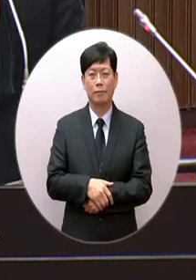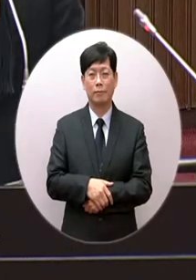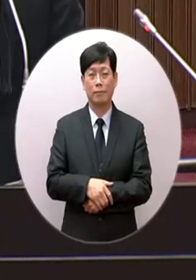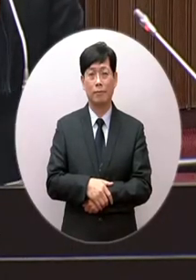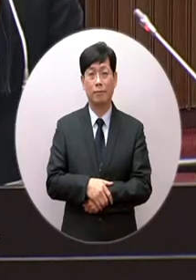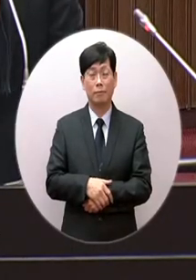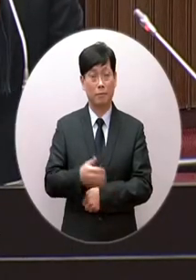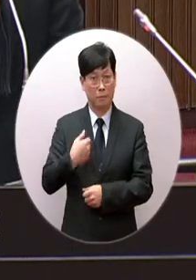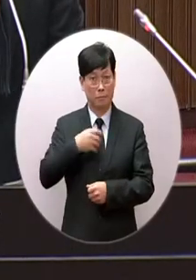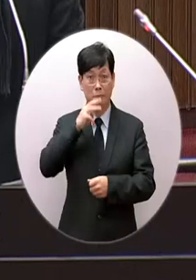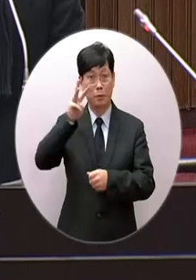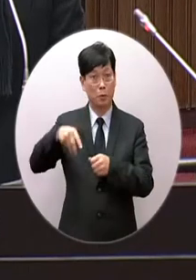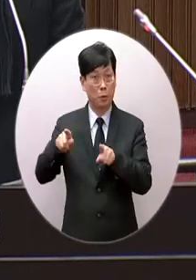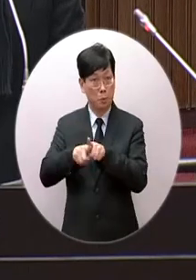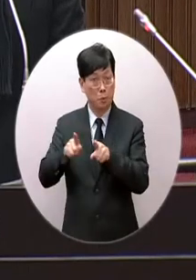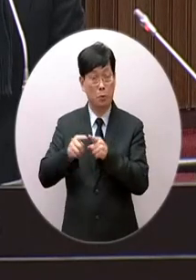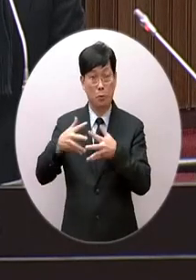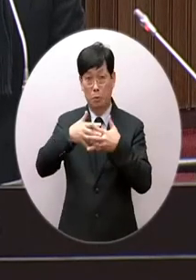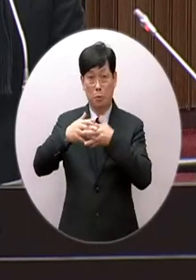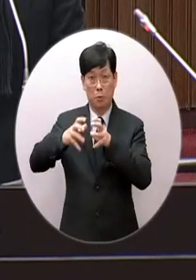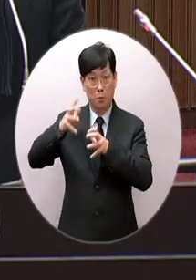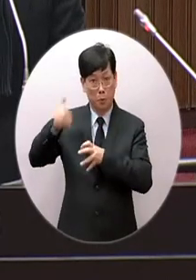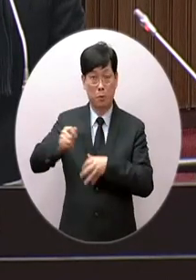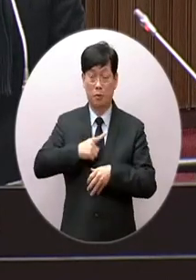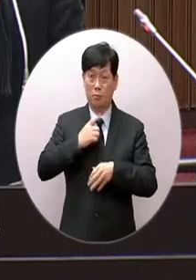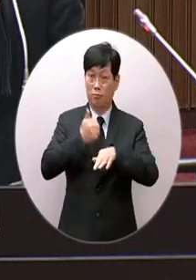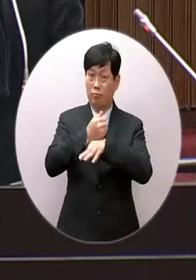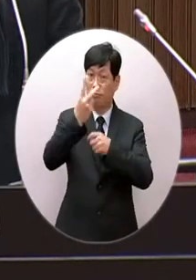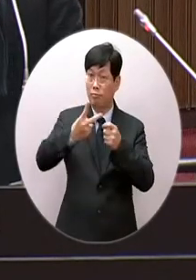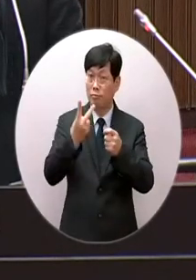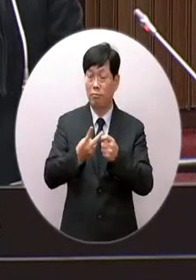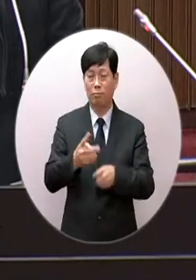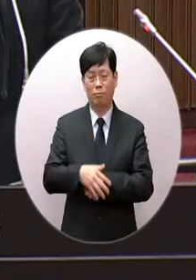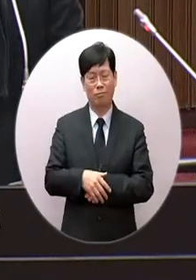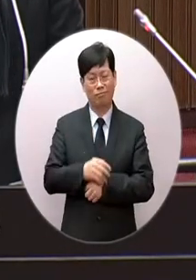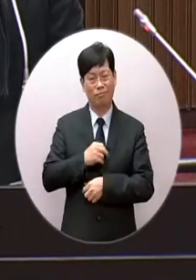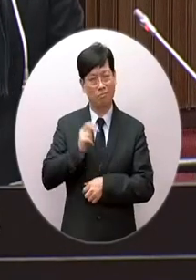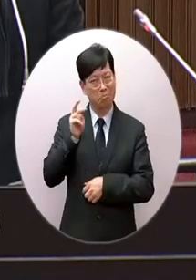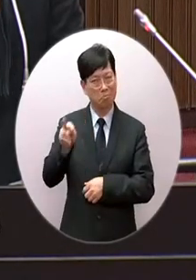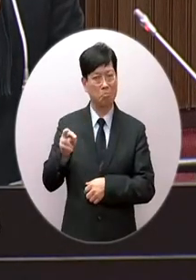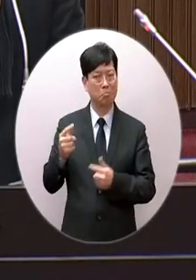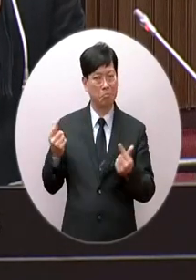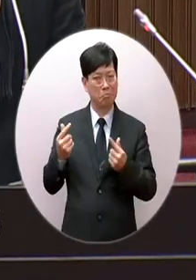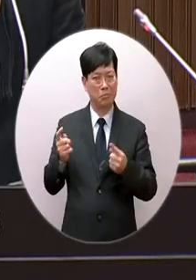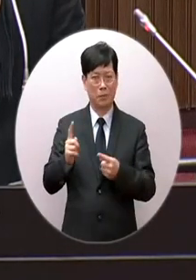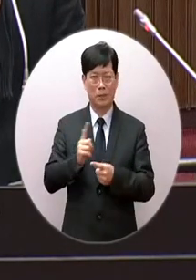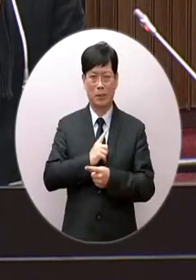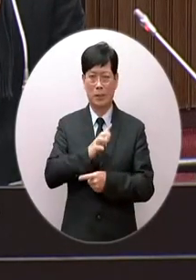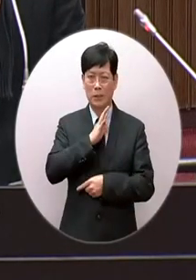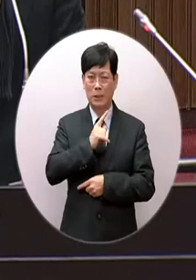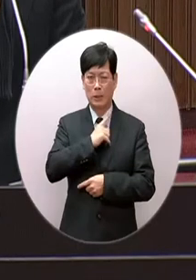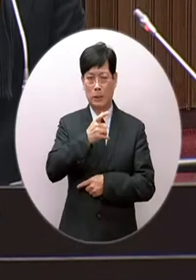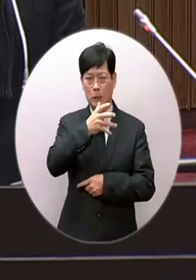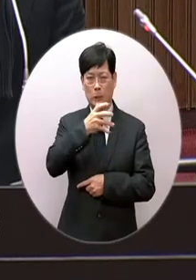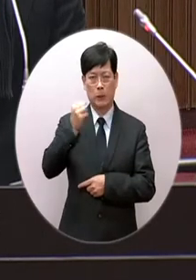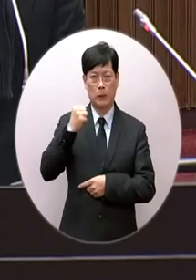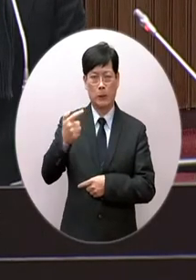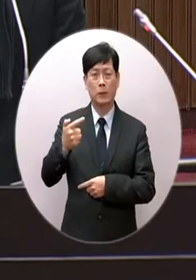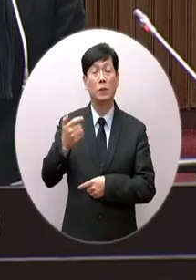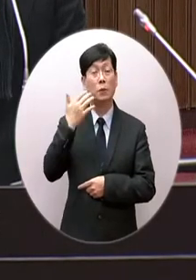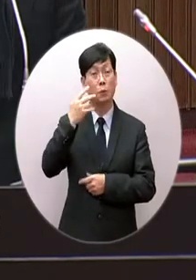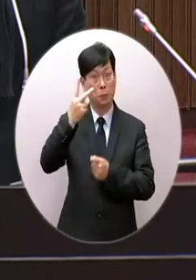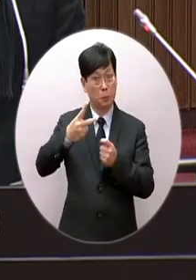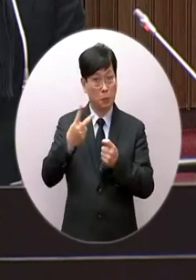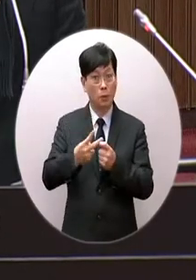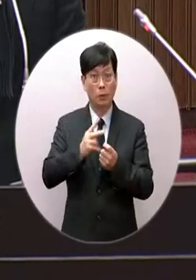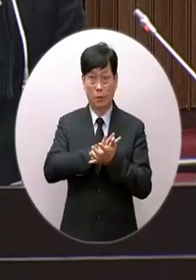川普总统啊，他现在已经当两年了，哦，那看样子的话，他那个蛮强人领导的样子哈，哦。如果两